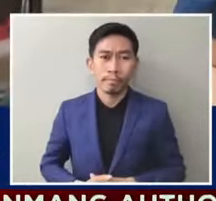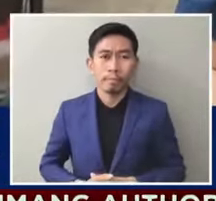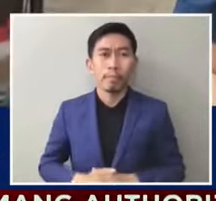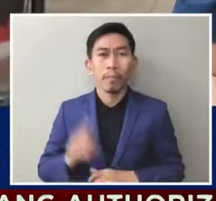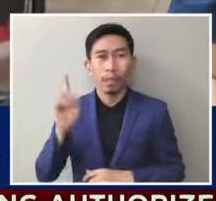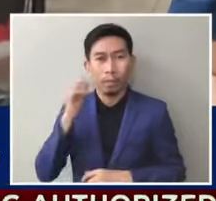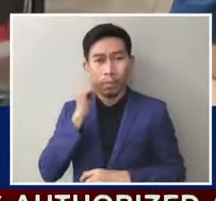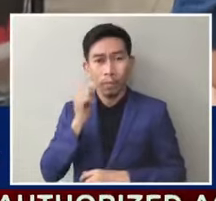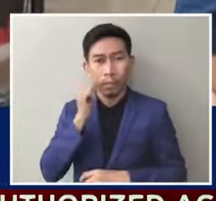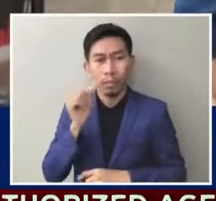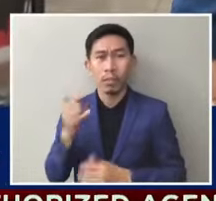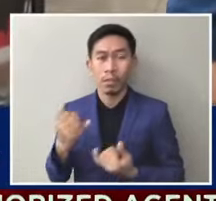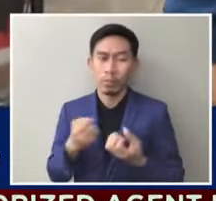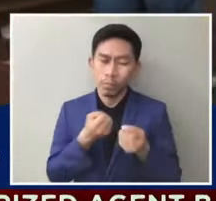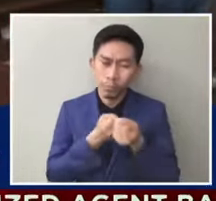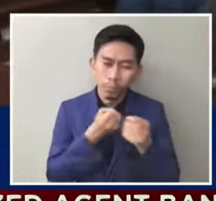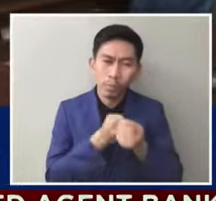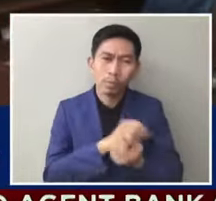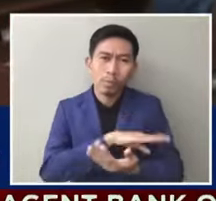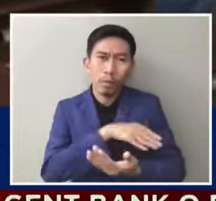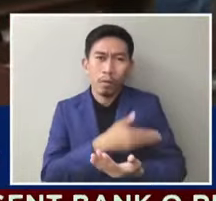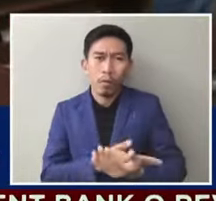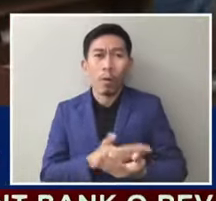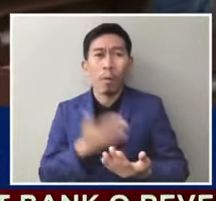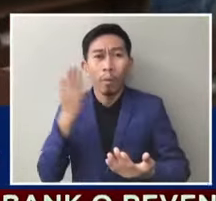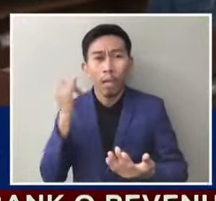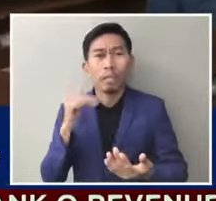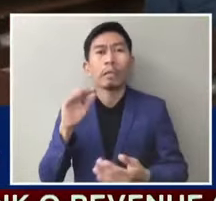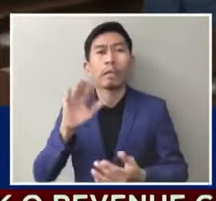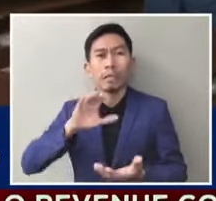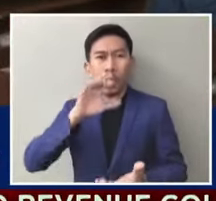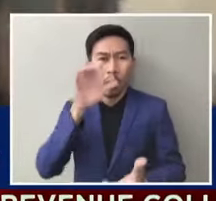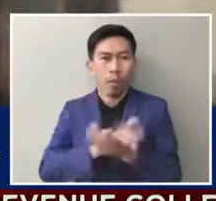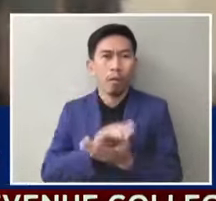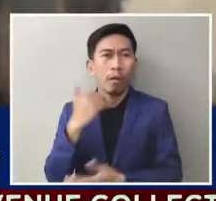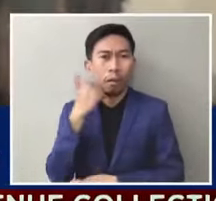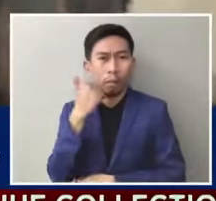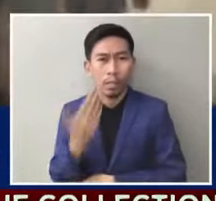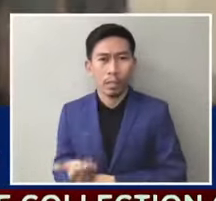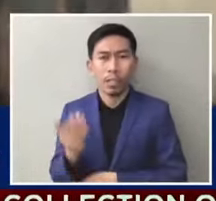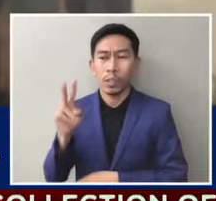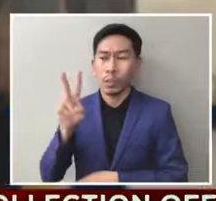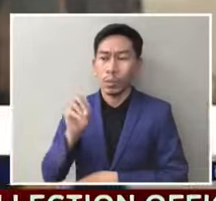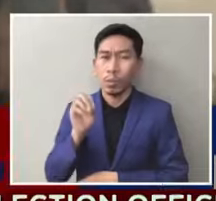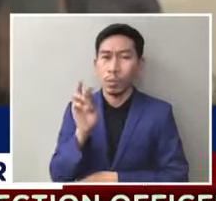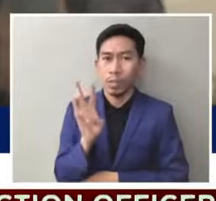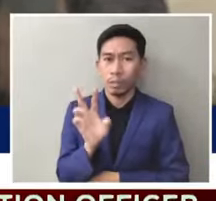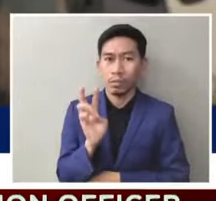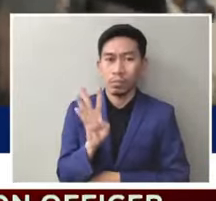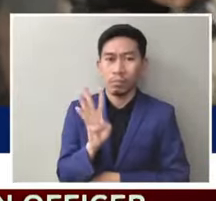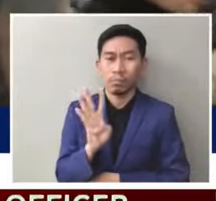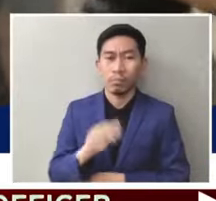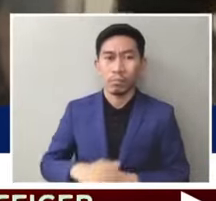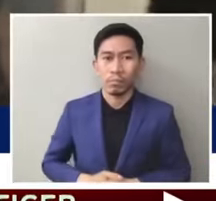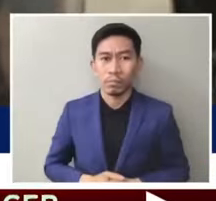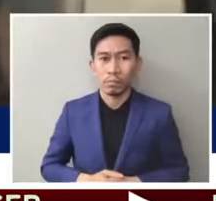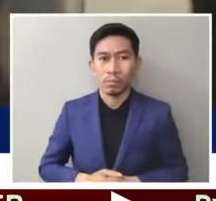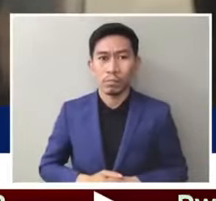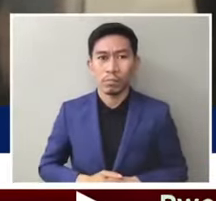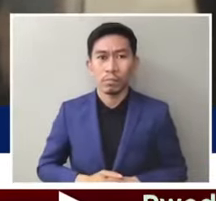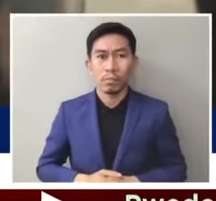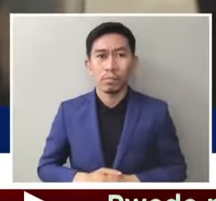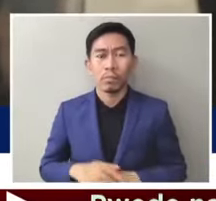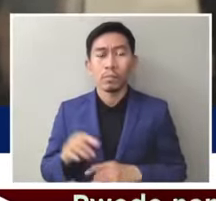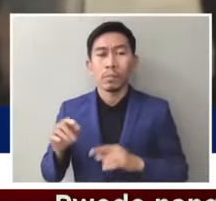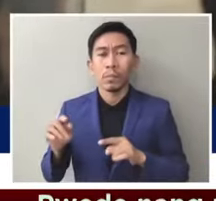mga anak ngayon matapos mapatay ang asawa noong 2016. Parang naging matatag kami, tapos